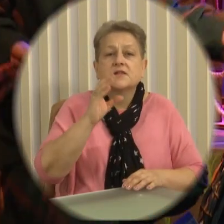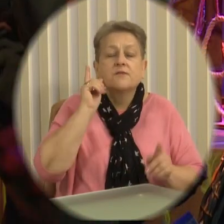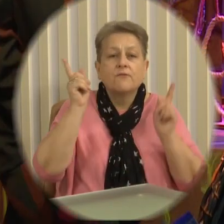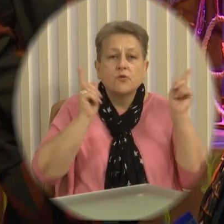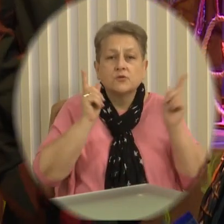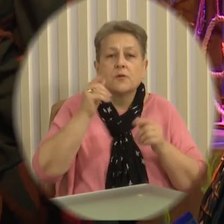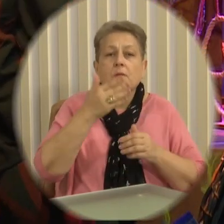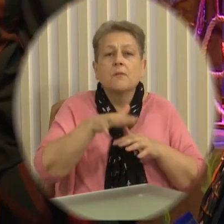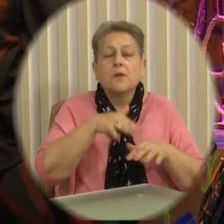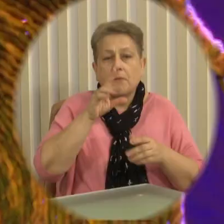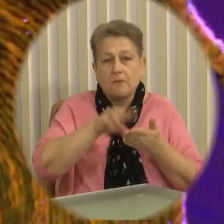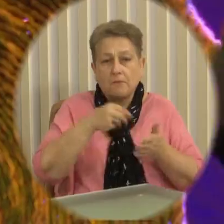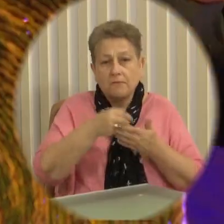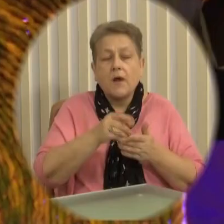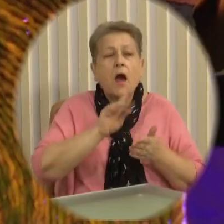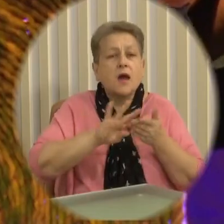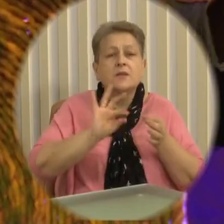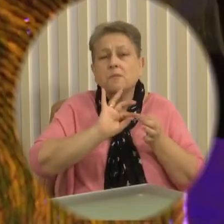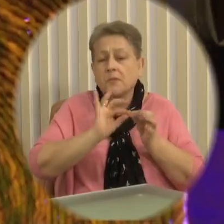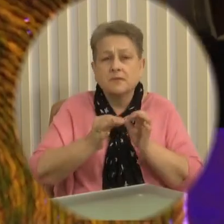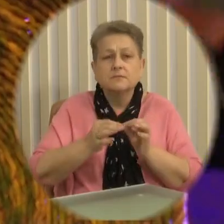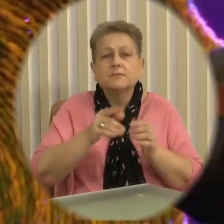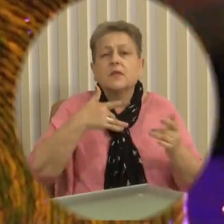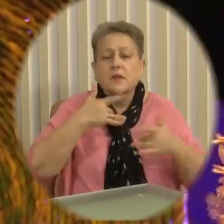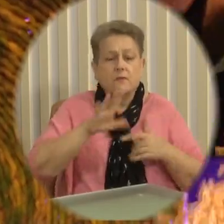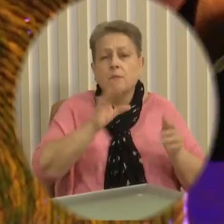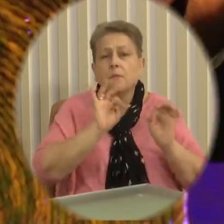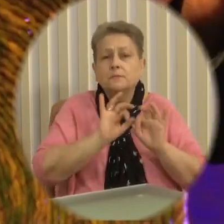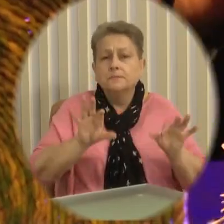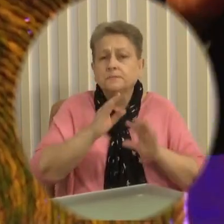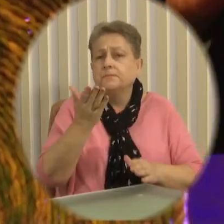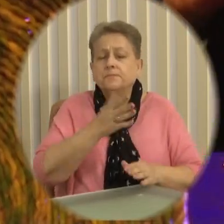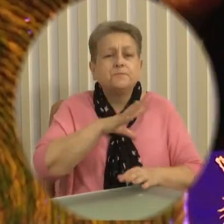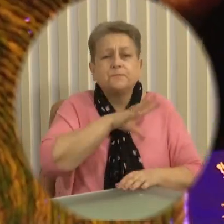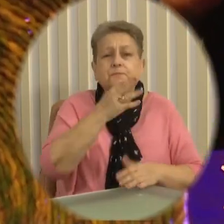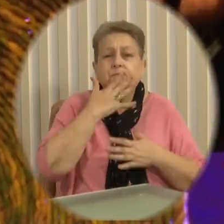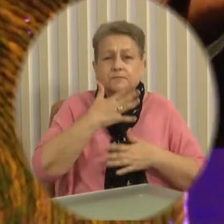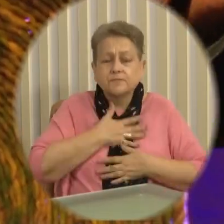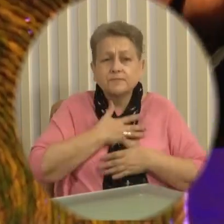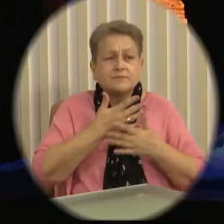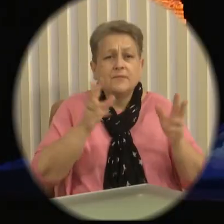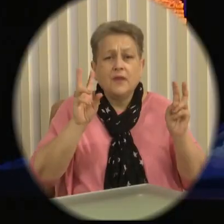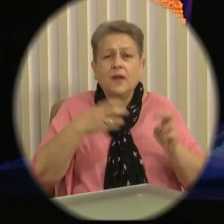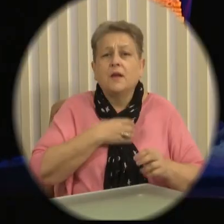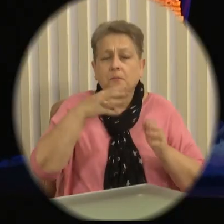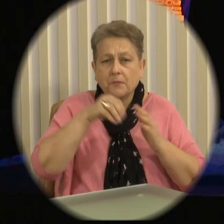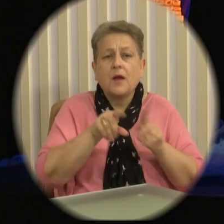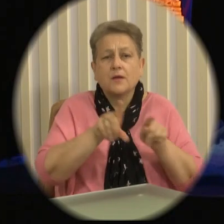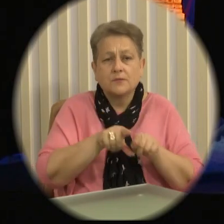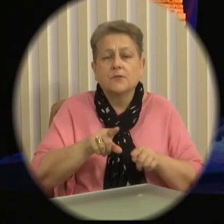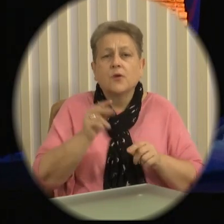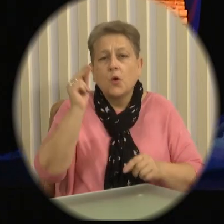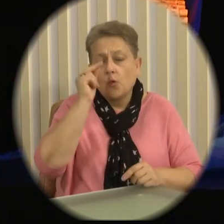մուշտակը» պիեսի հիման վրա։ Առանց մանրամասները ներկայացնելու դերասանները պատմում են, որ ինչպես բոլորի սիրելի բազմաթիվ հեքիաթներում, այնպես էլ